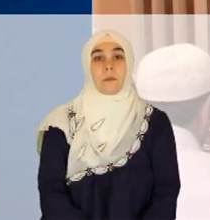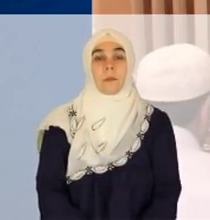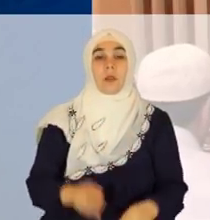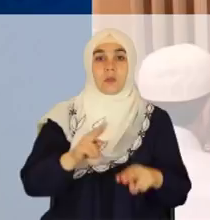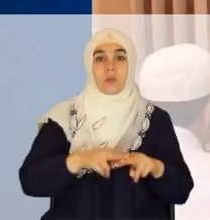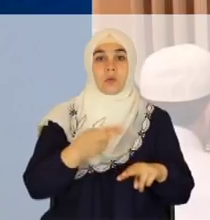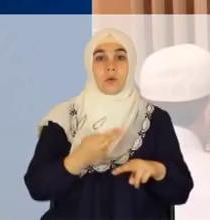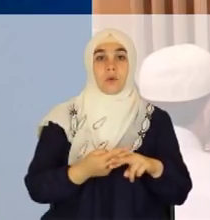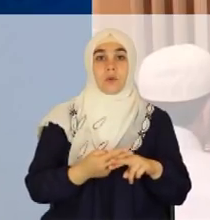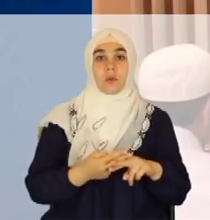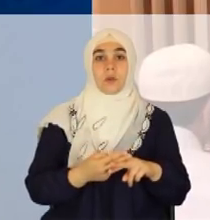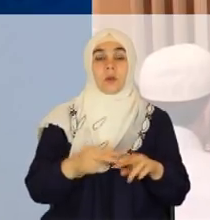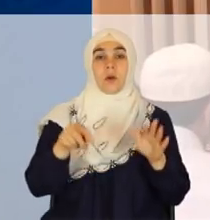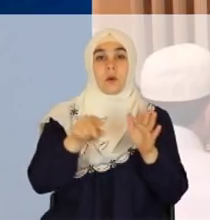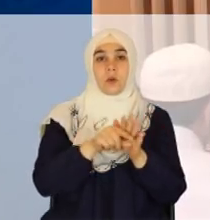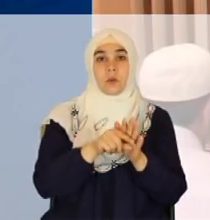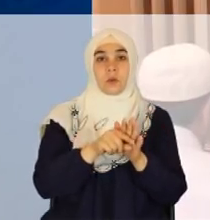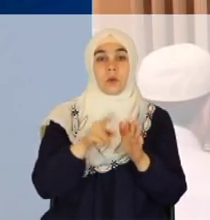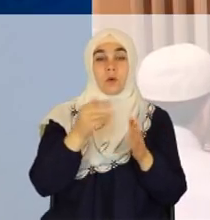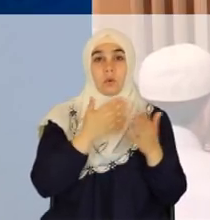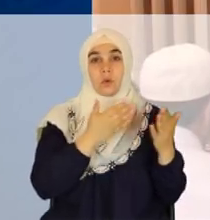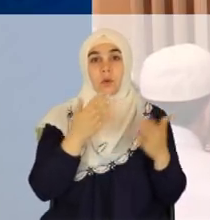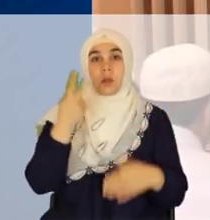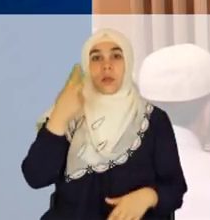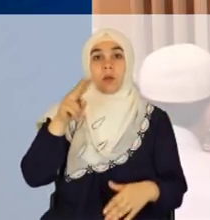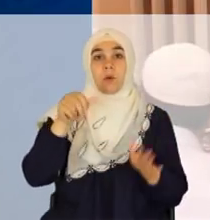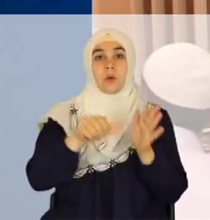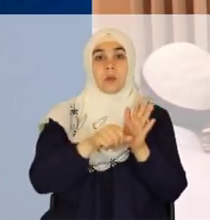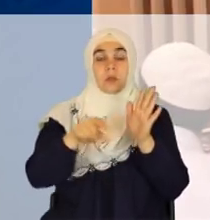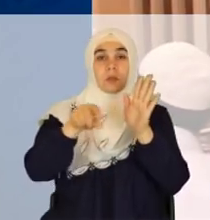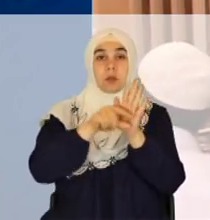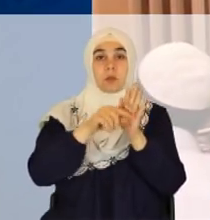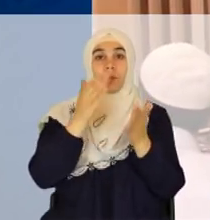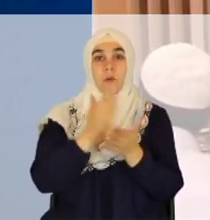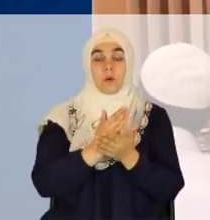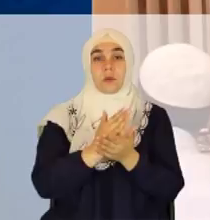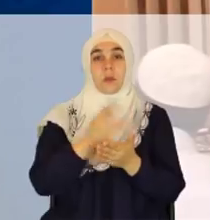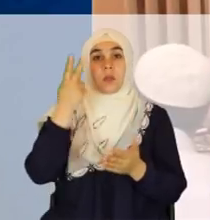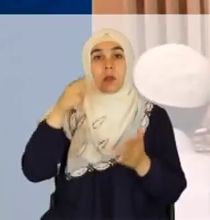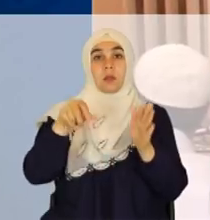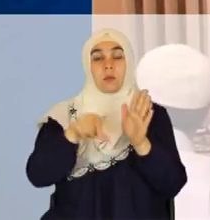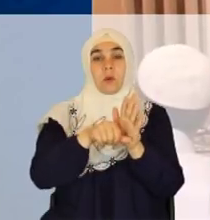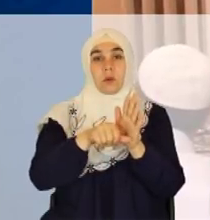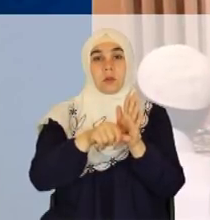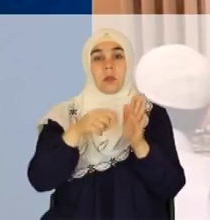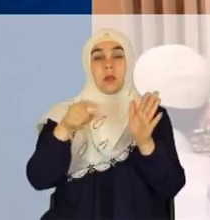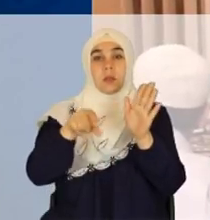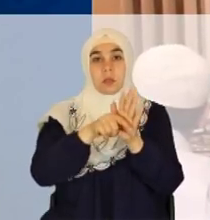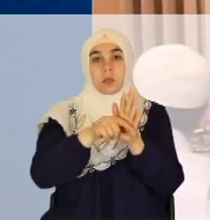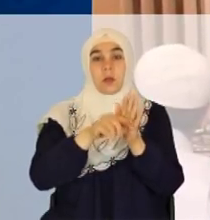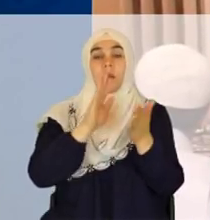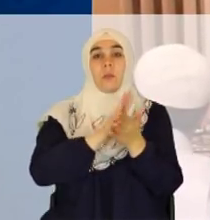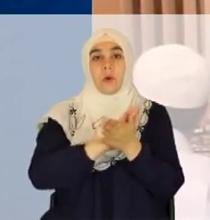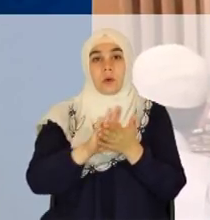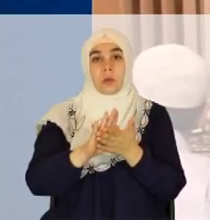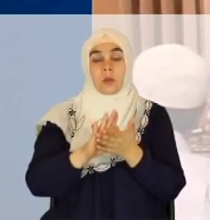Şu paklik hakkındaki ayetler Kur'an-ı Kerim'de 26'da ayet. 26'da ayette paklik